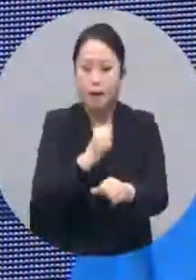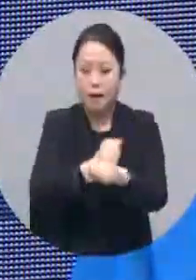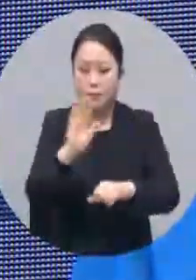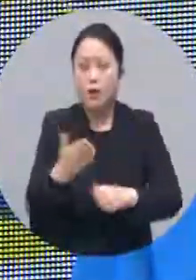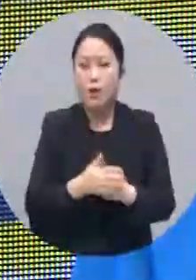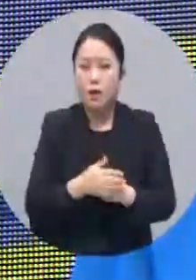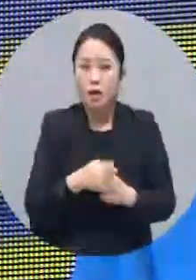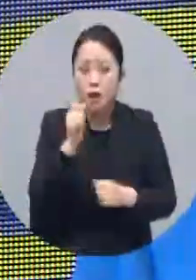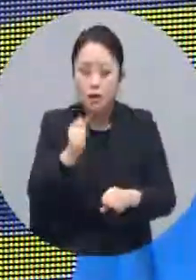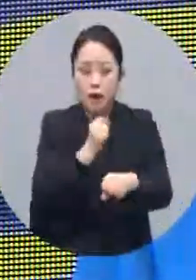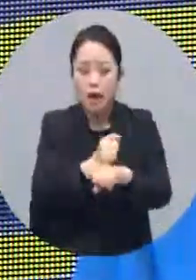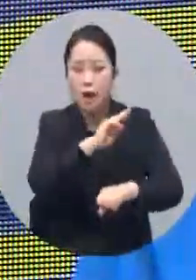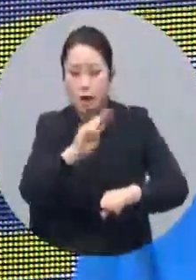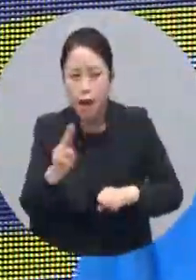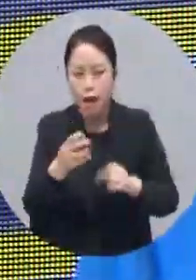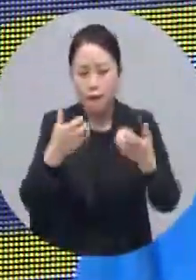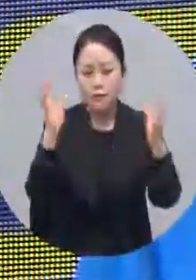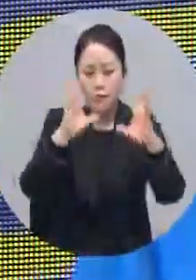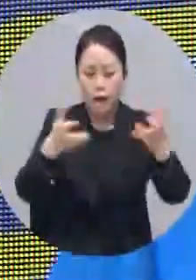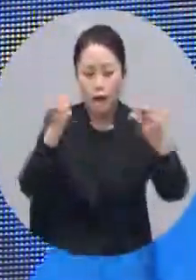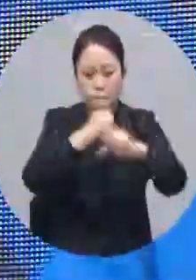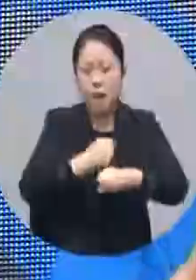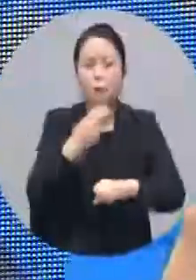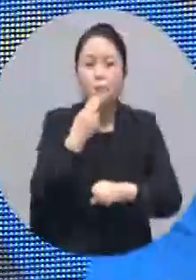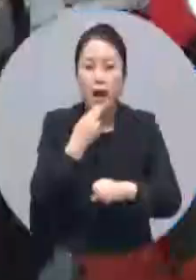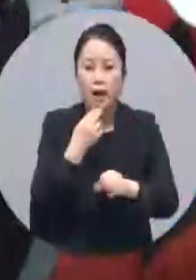나라가 망가지지 않습니다, 여러분.